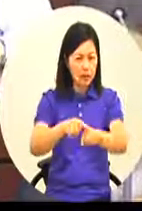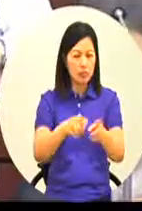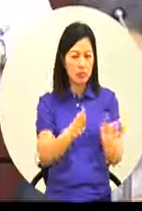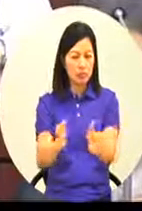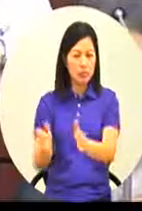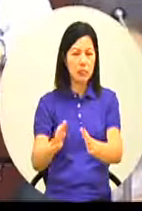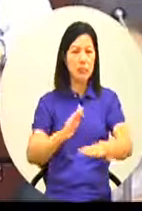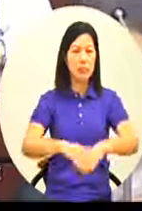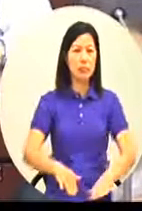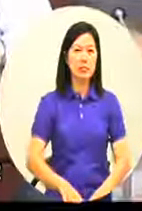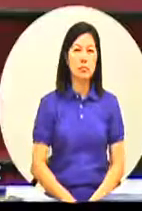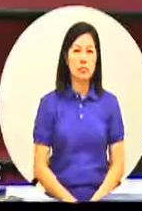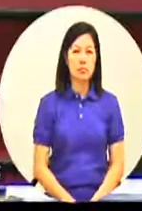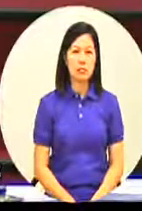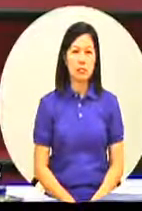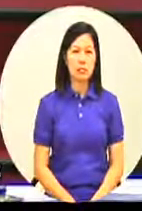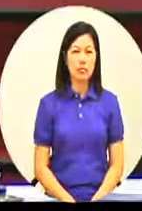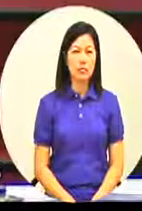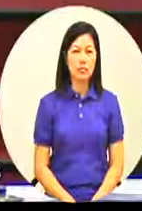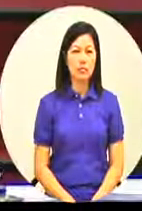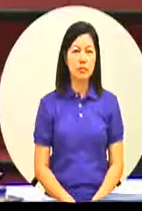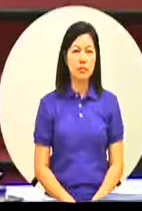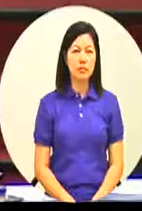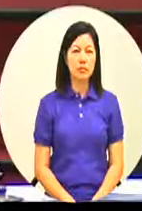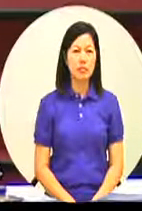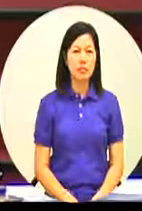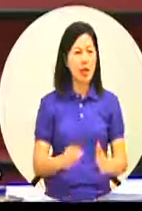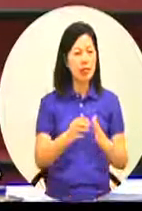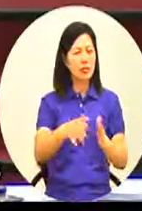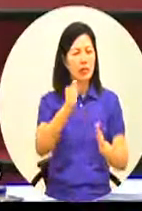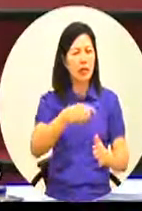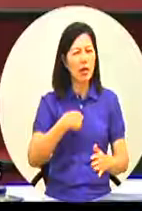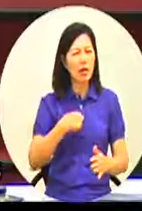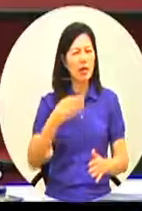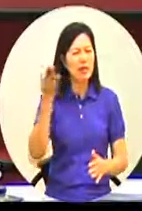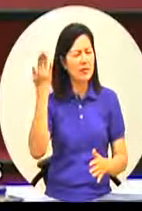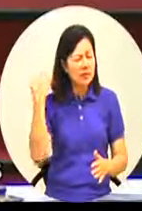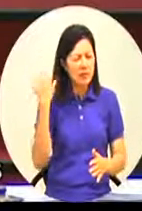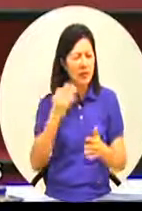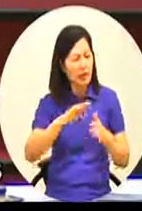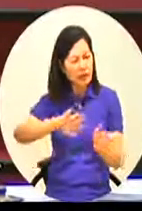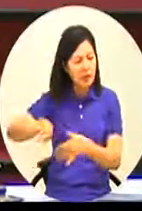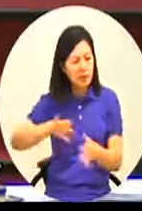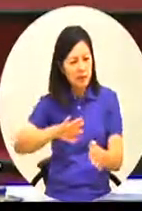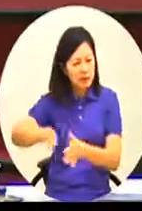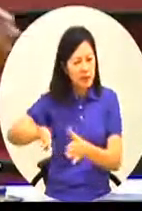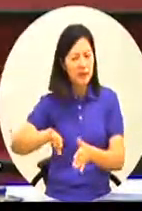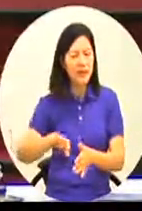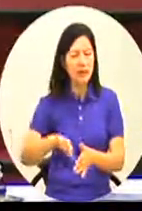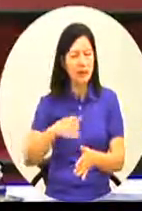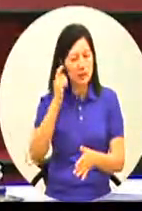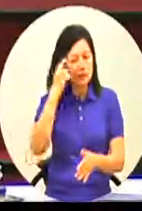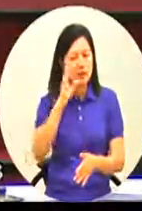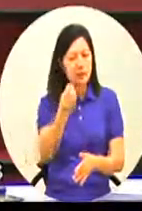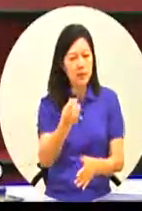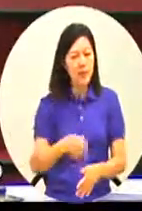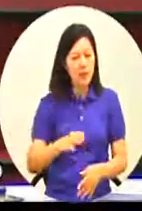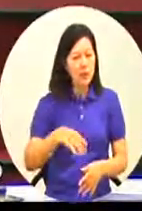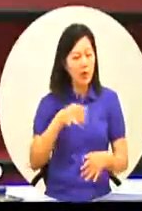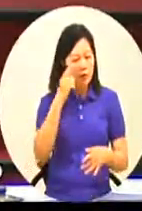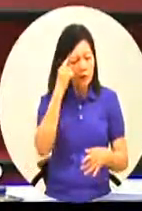啦。 这决定啊，本是无其他意思。我是要让你了解，讲你去